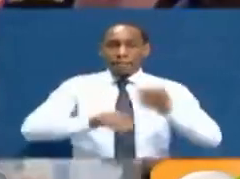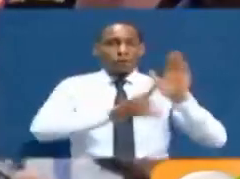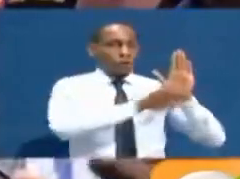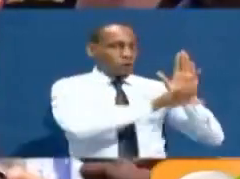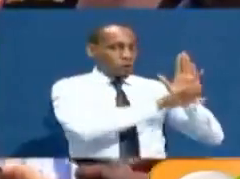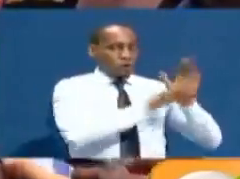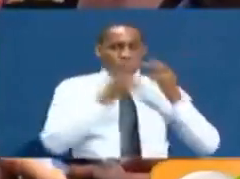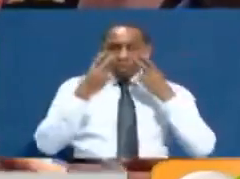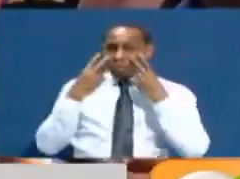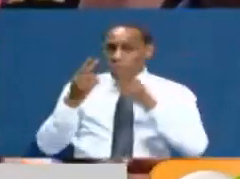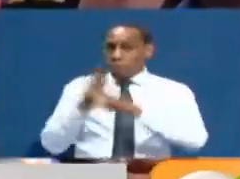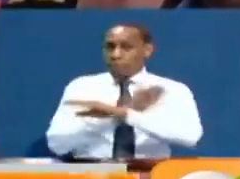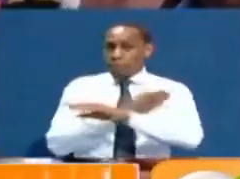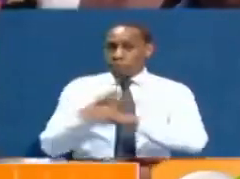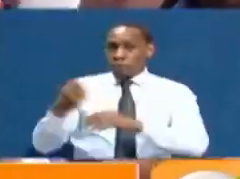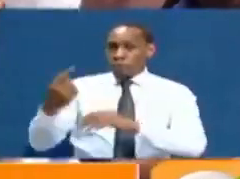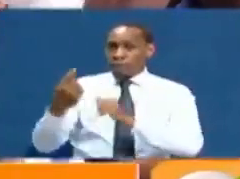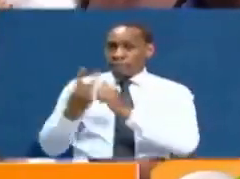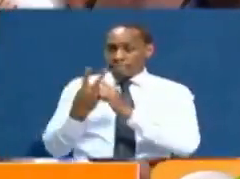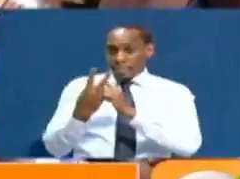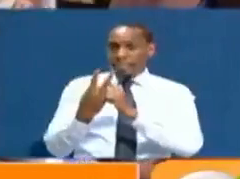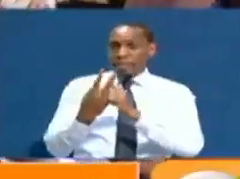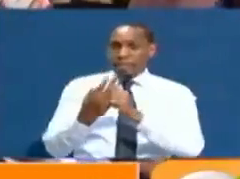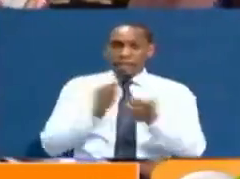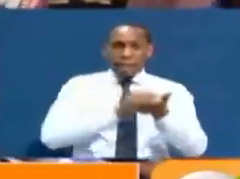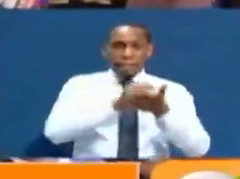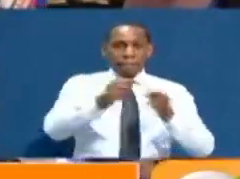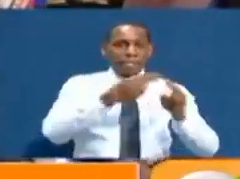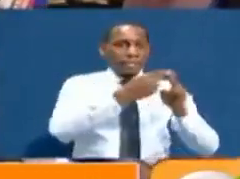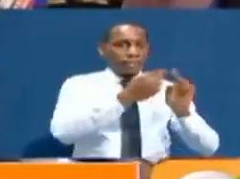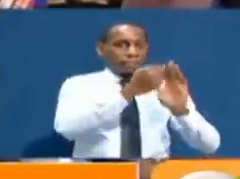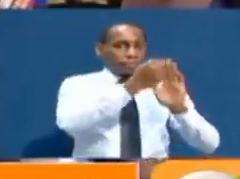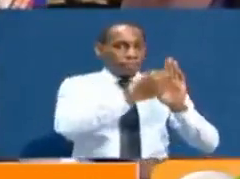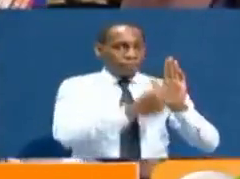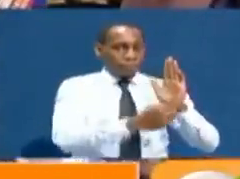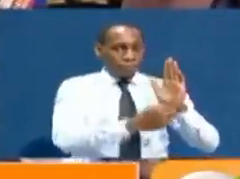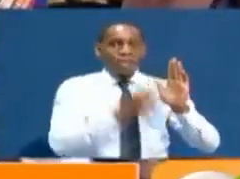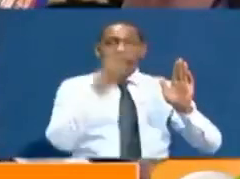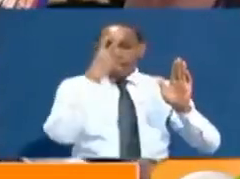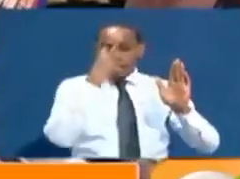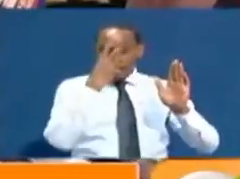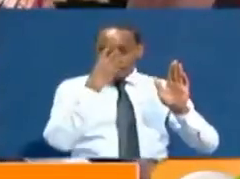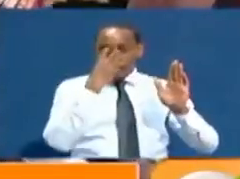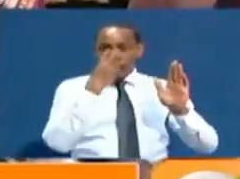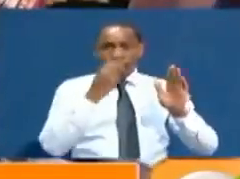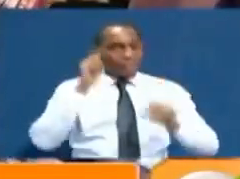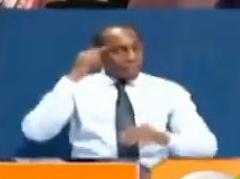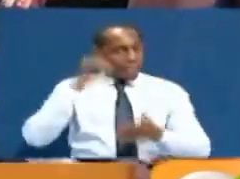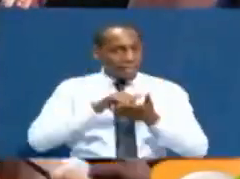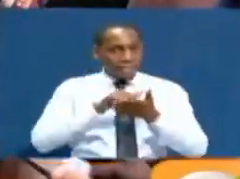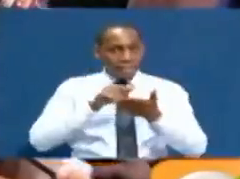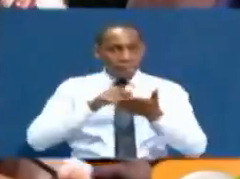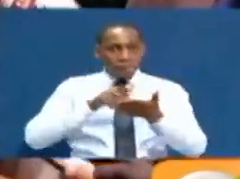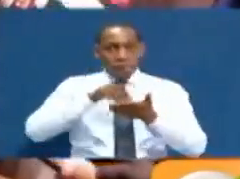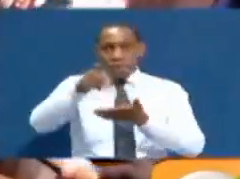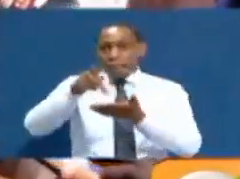You saw in before Christmas I published names of a suspect we think are